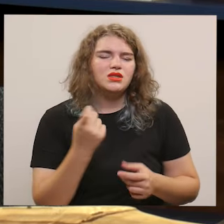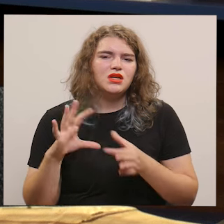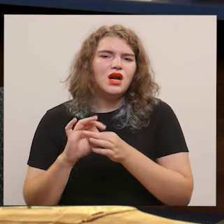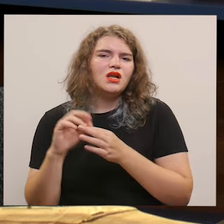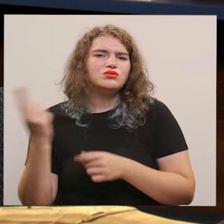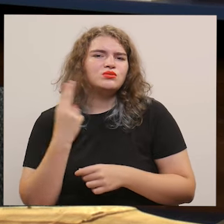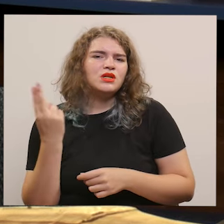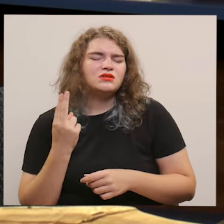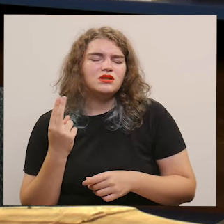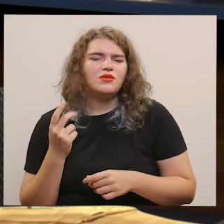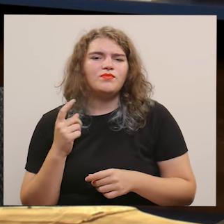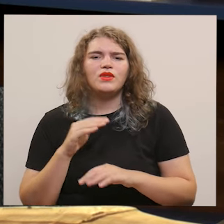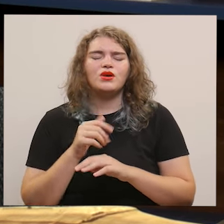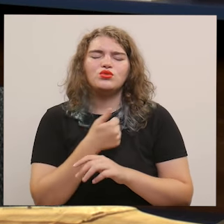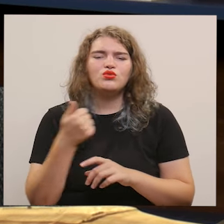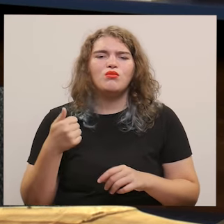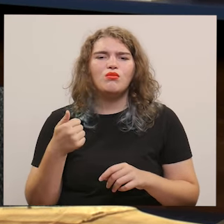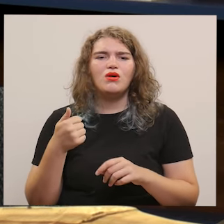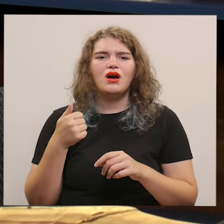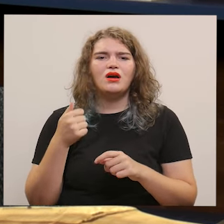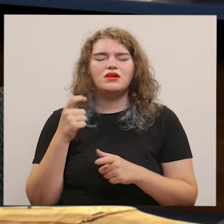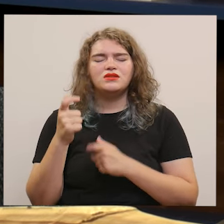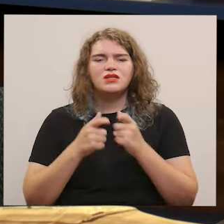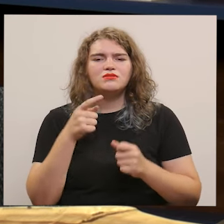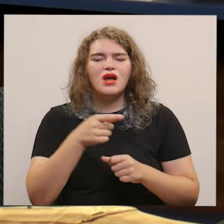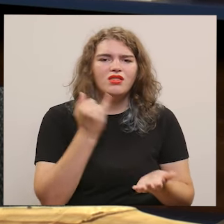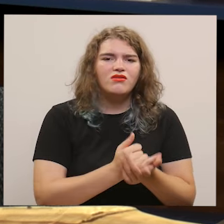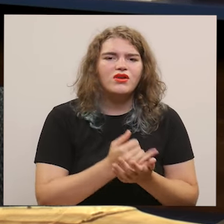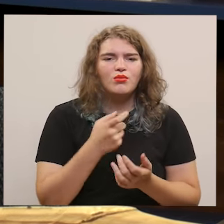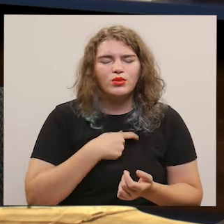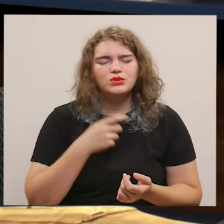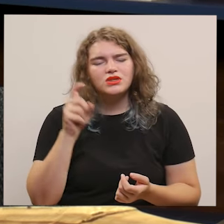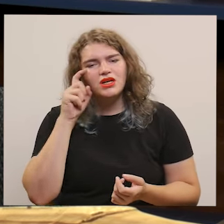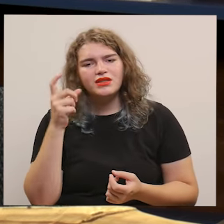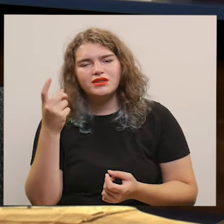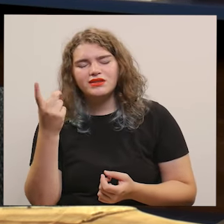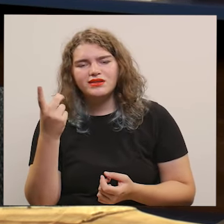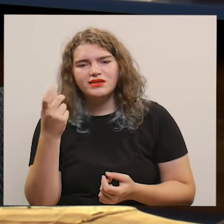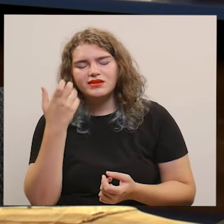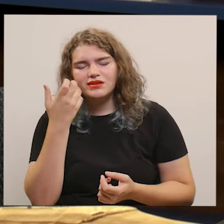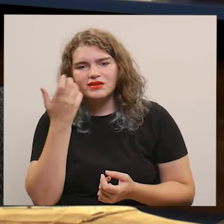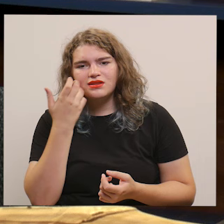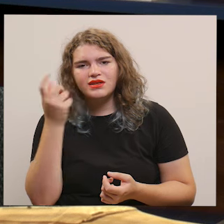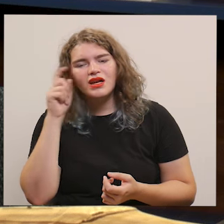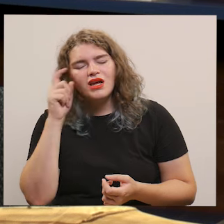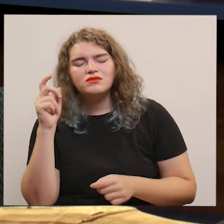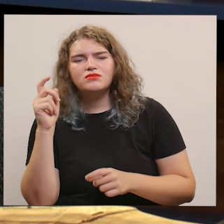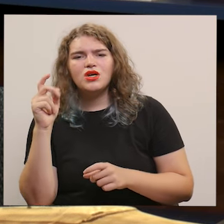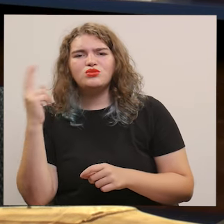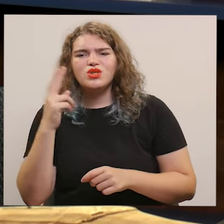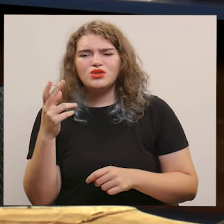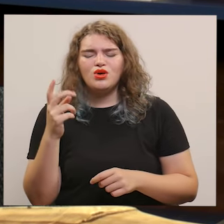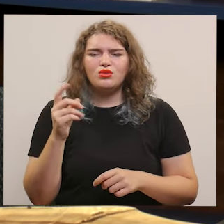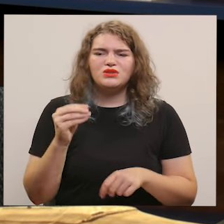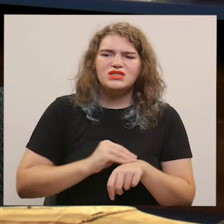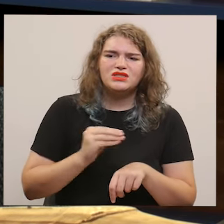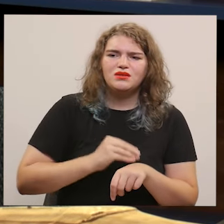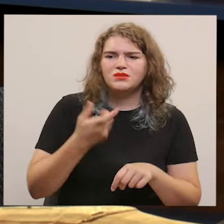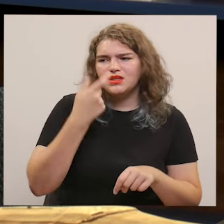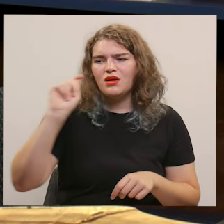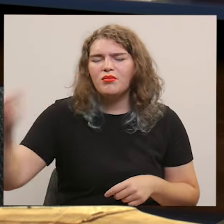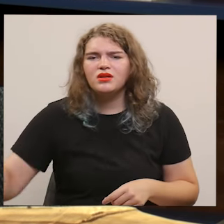la aceste adevăruri pot să cred că atunci când crezi că Dumnezeu tace, când crezi că Dumnezeu te-a